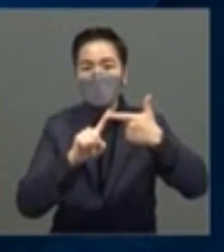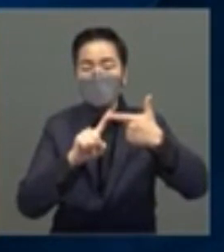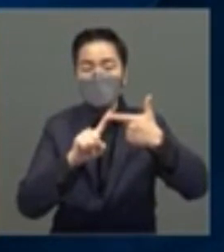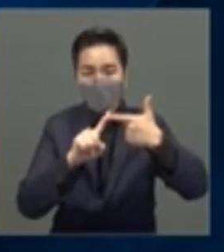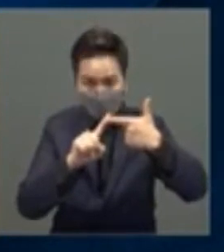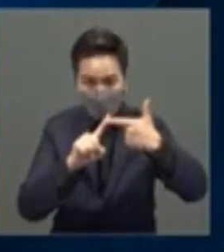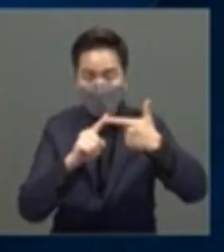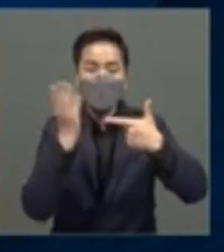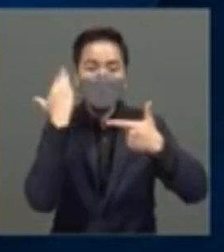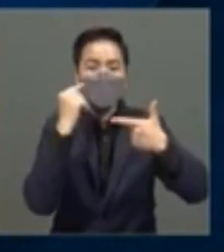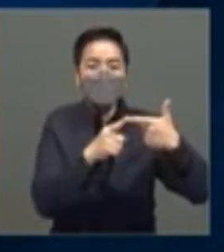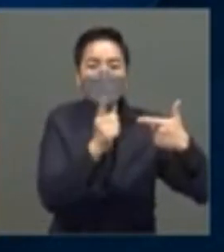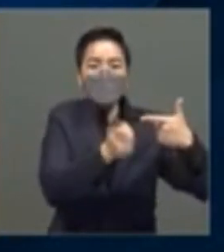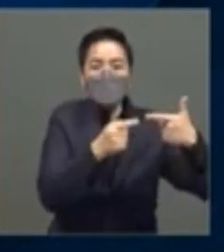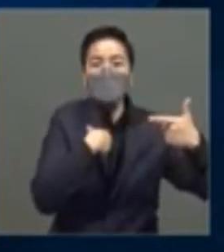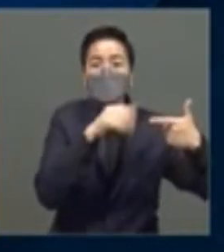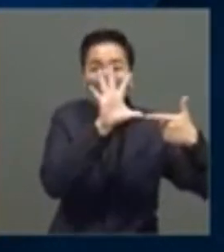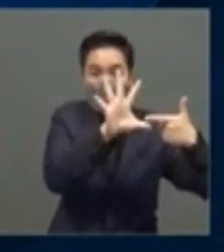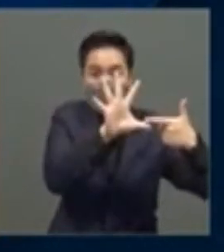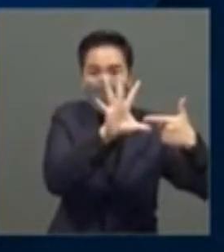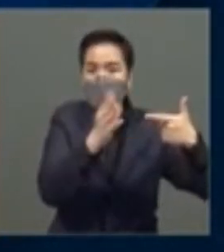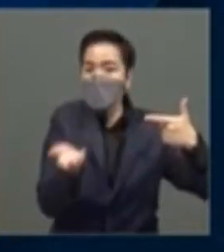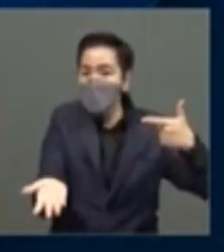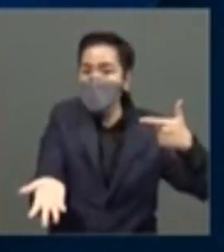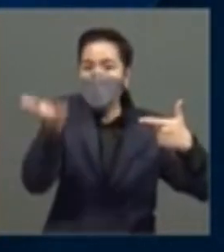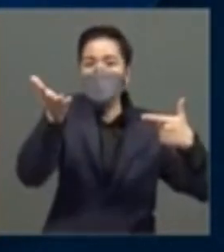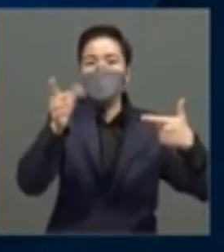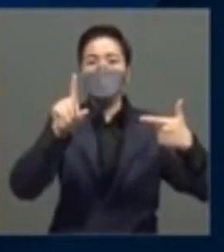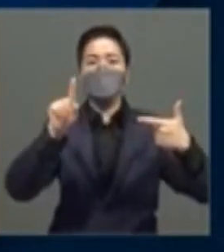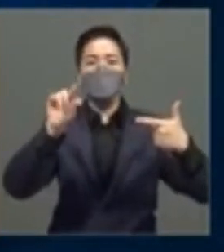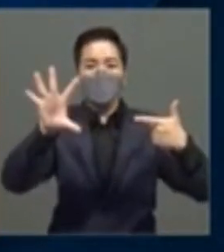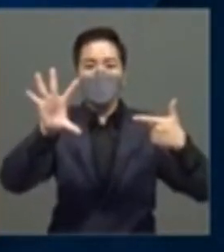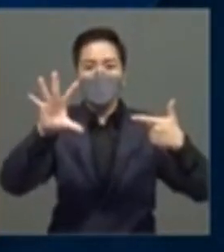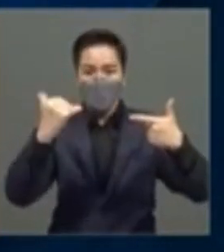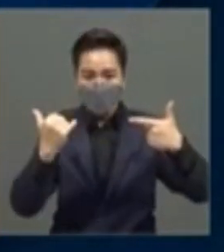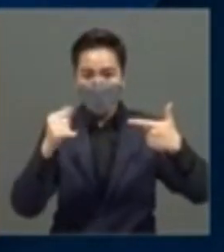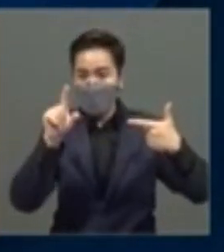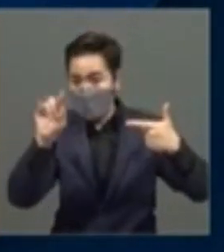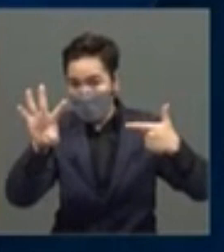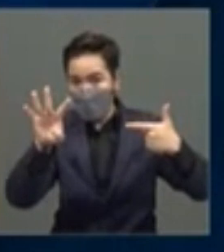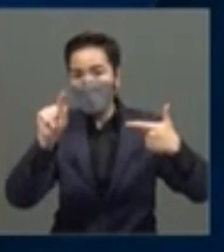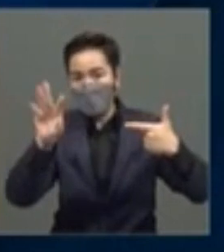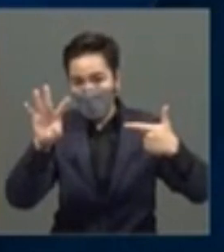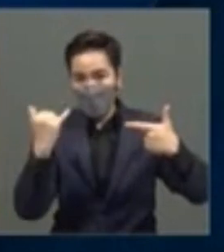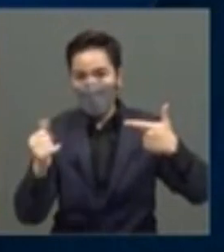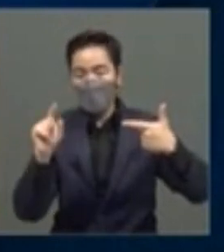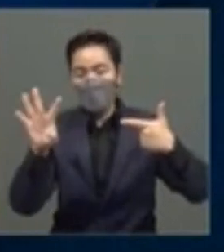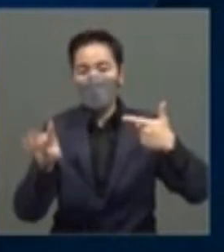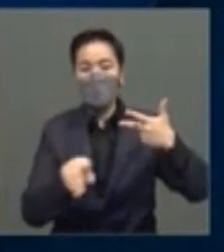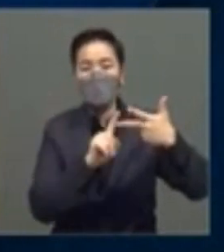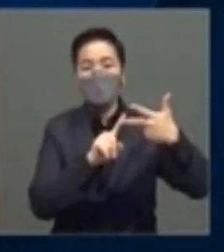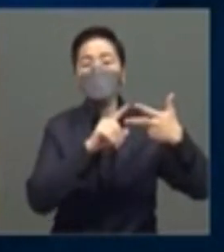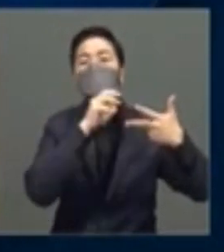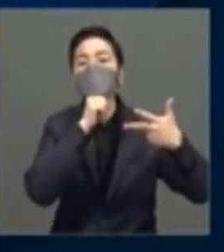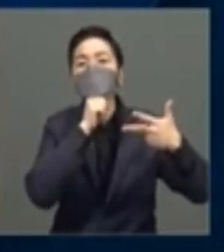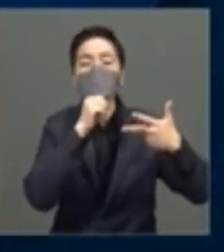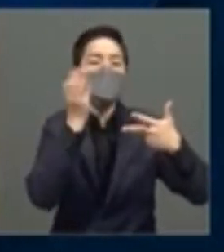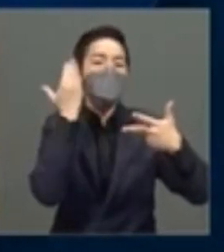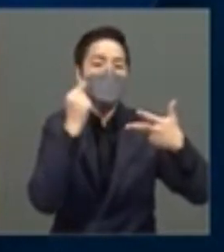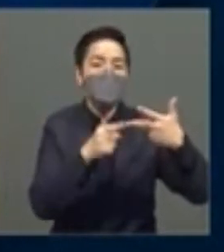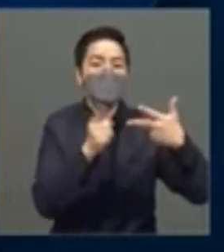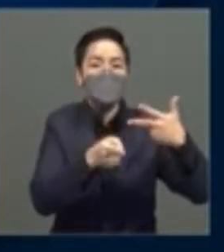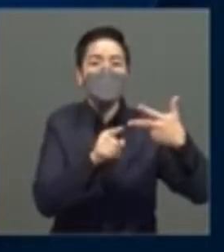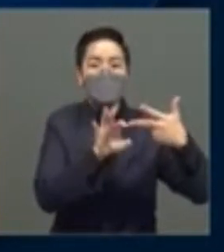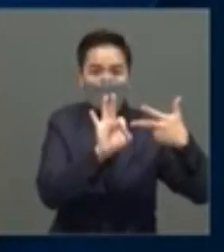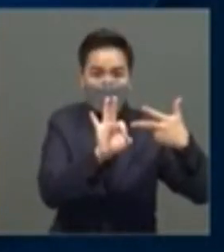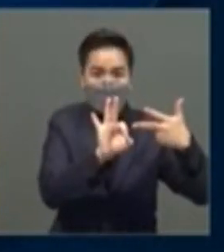วันนี้จากเดิม5จังหวัดปรับขึ้นเป็น24จังหวัดพื้นที่ควบคุมสีส้มจากเดิม